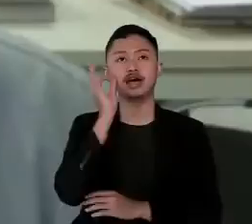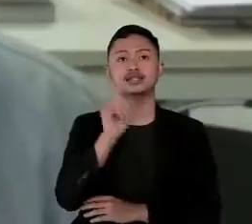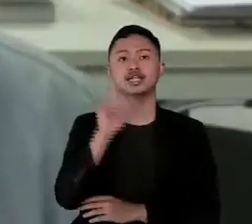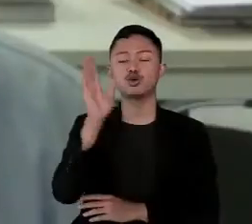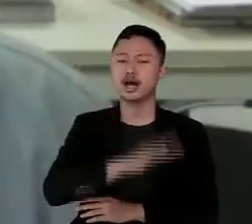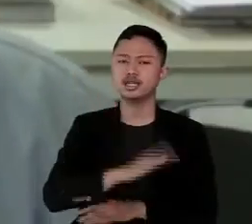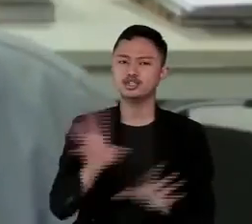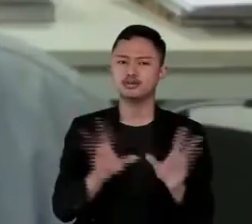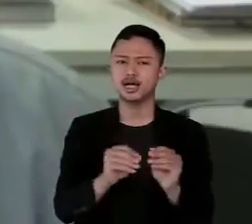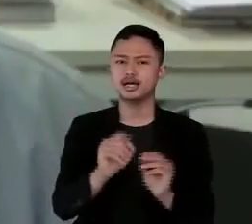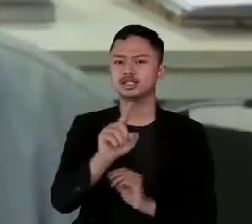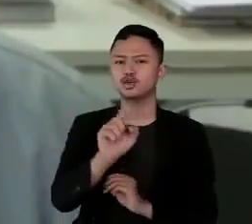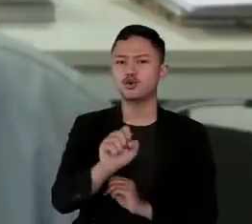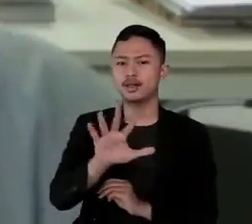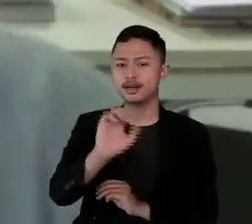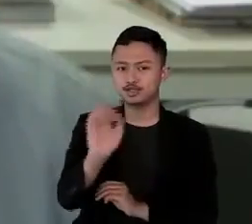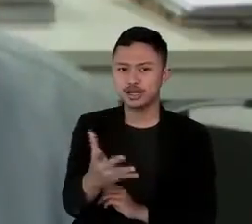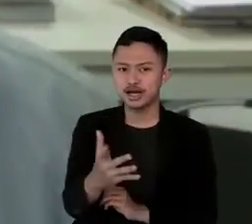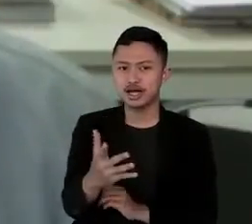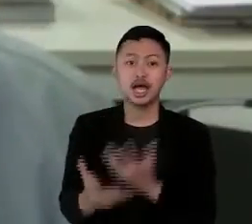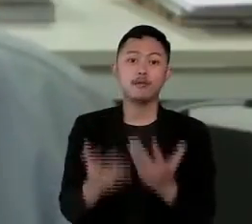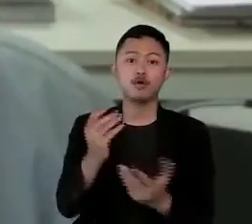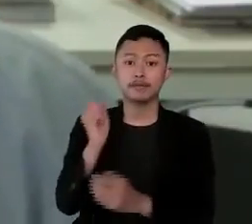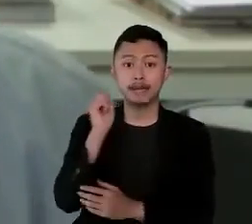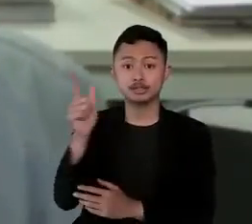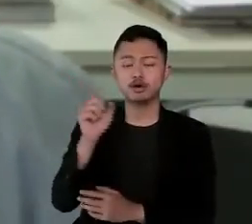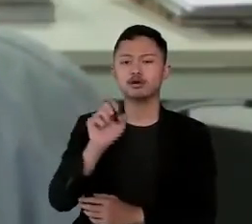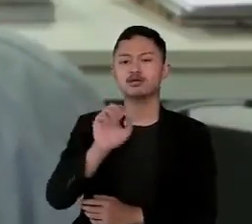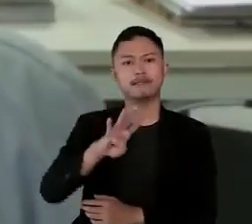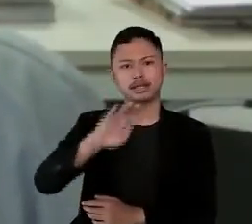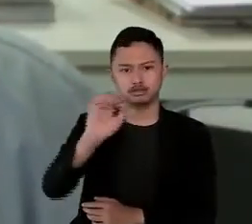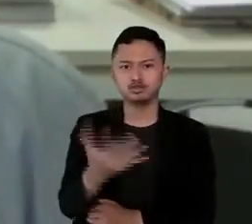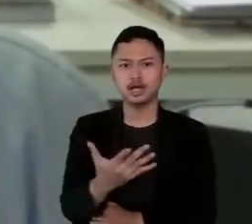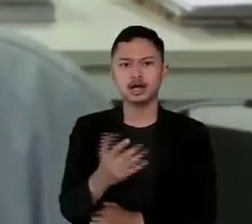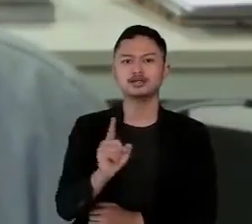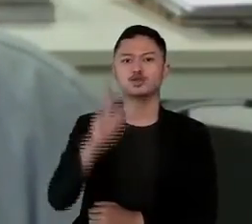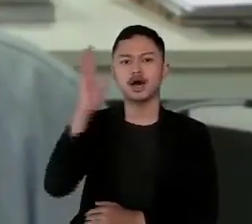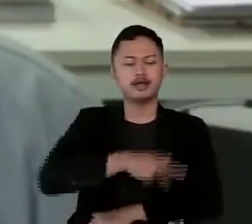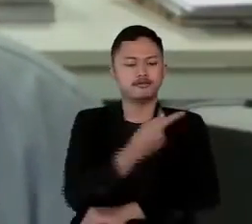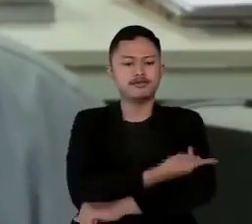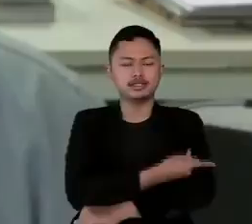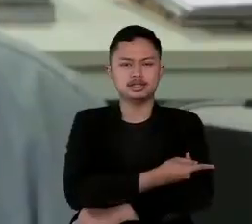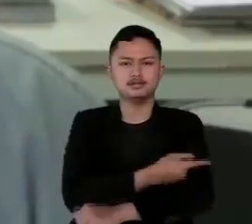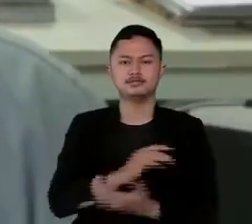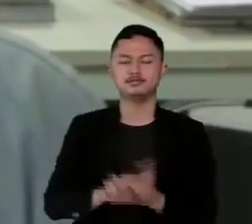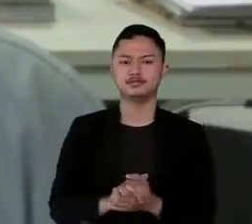mungkin kedua kalau bisa buat jutaan Kemudian yang kedua adalah